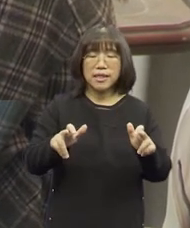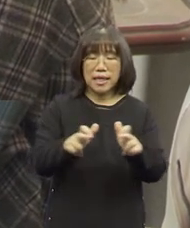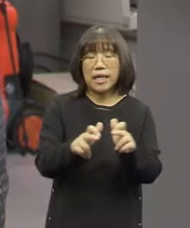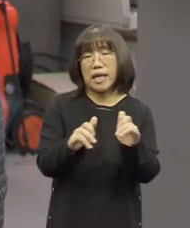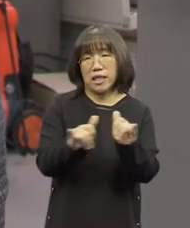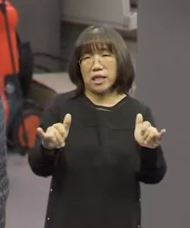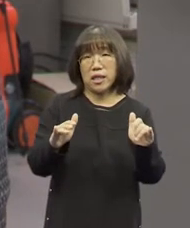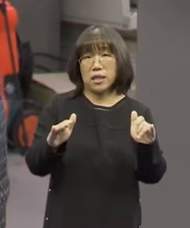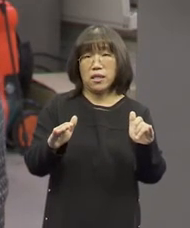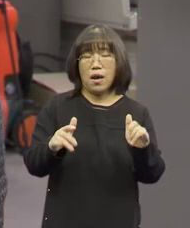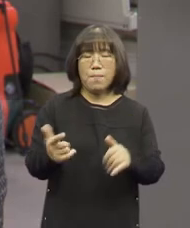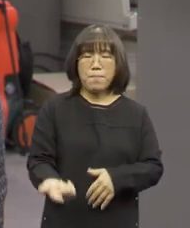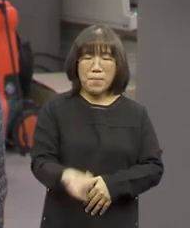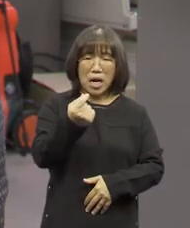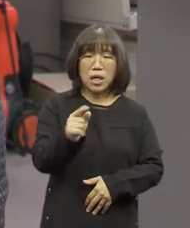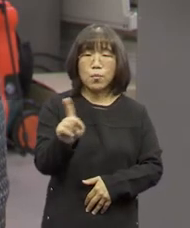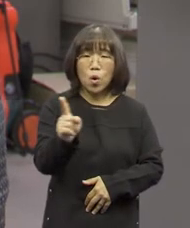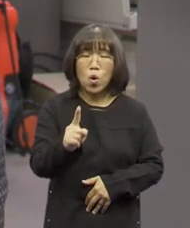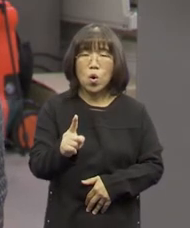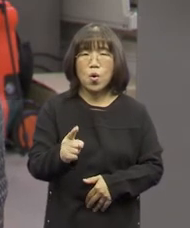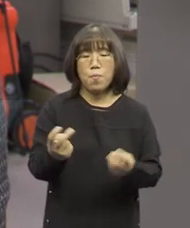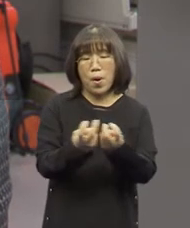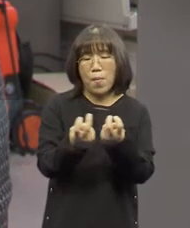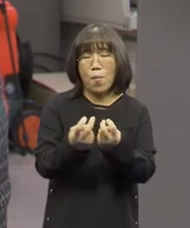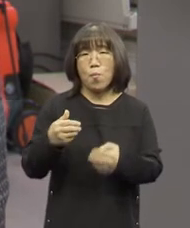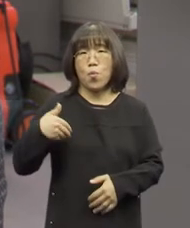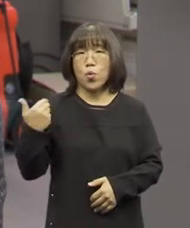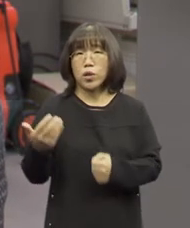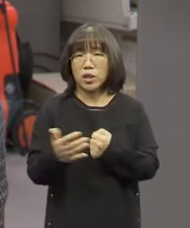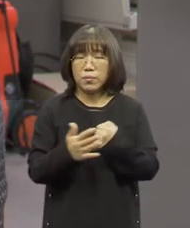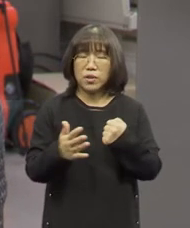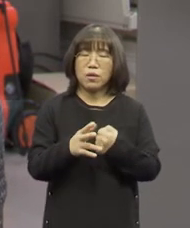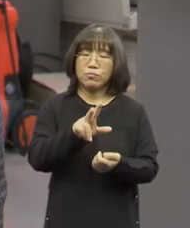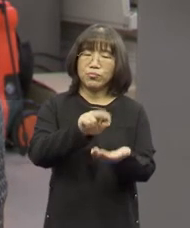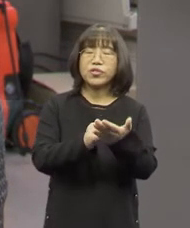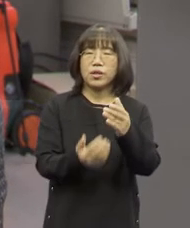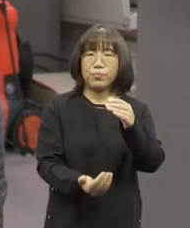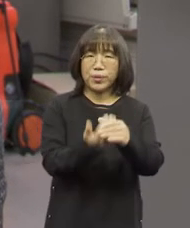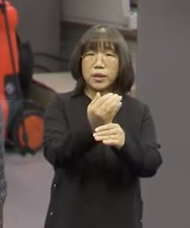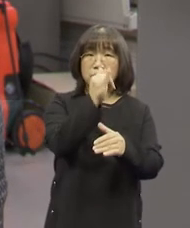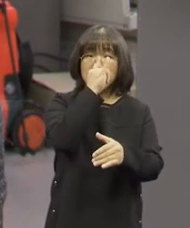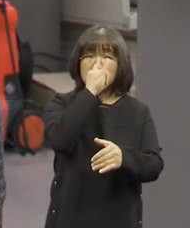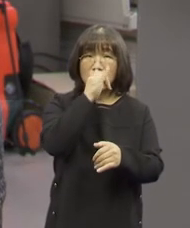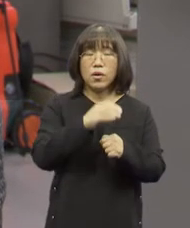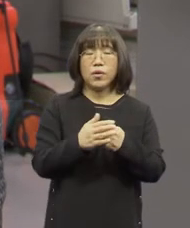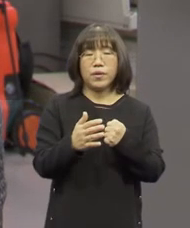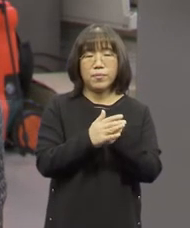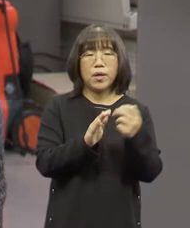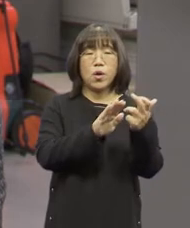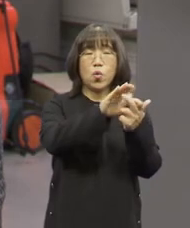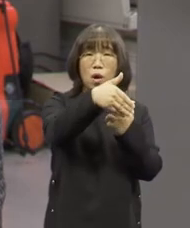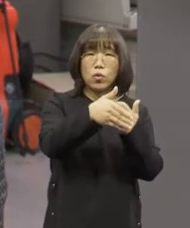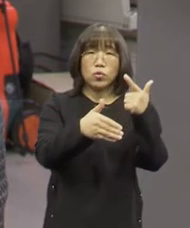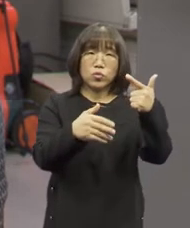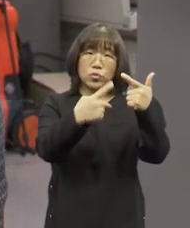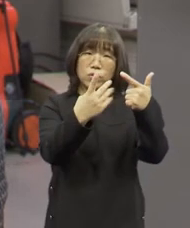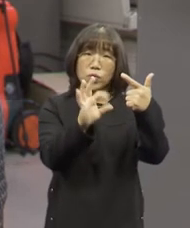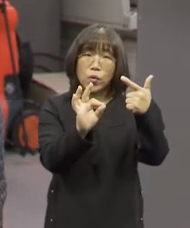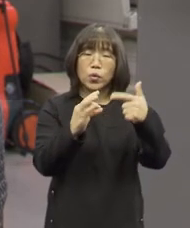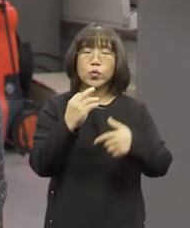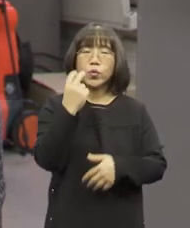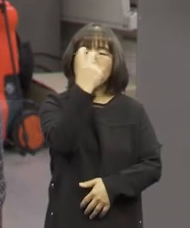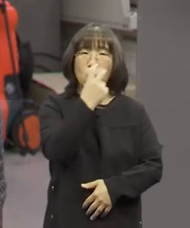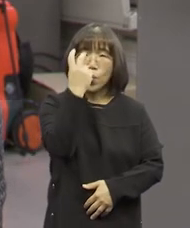1인 가구와 중증 장애인의 경우에는 위급할 때 빠른 대처가 되지 않아서 안타까운 일을 겪을 때가 많습니다.